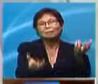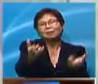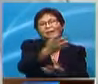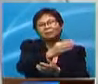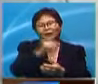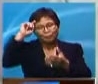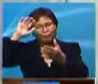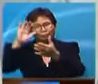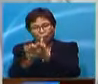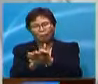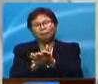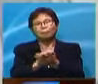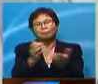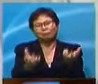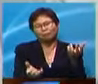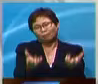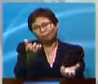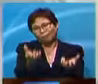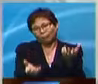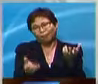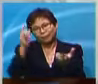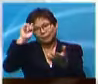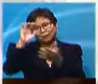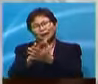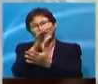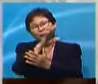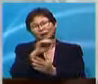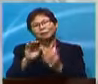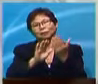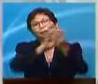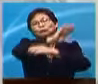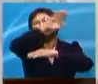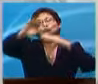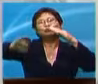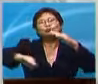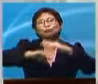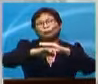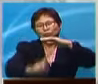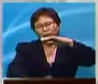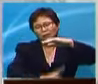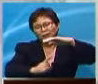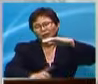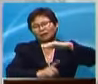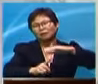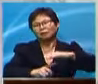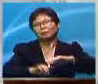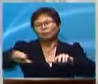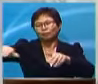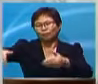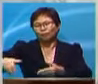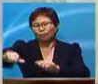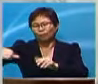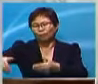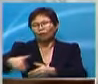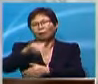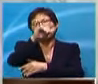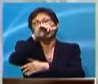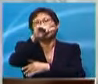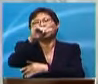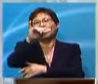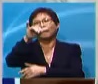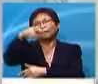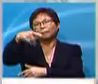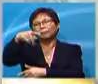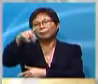mempunyai keyakinan terhadap barisan nasional dan juga terhadap semua dasar-dasar yang telah diperkenalkan oleh yang amat berhormat Perdana